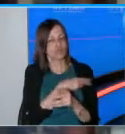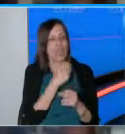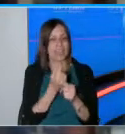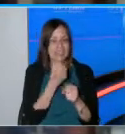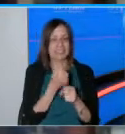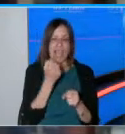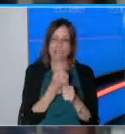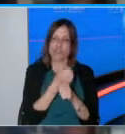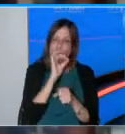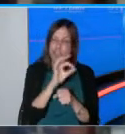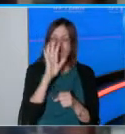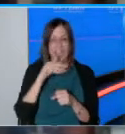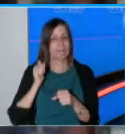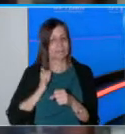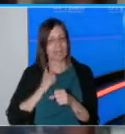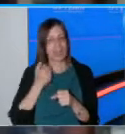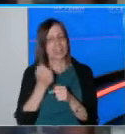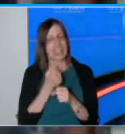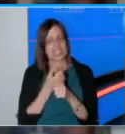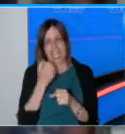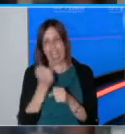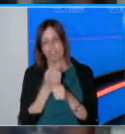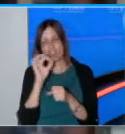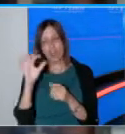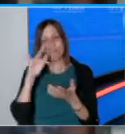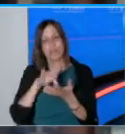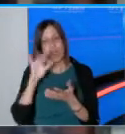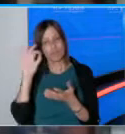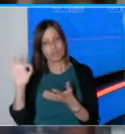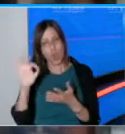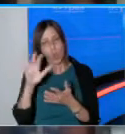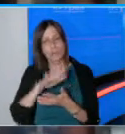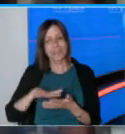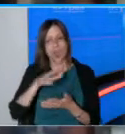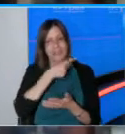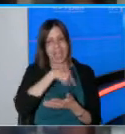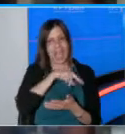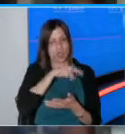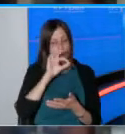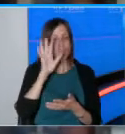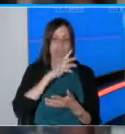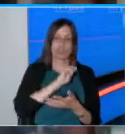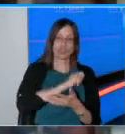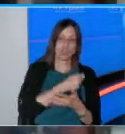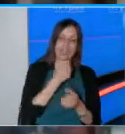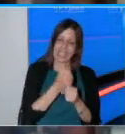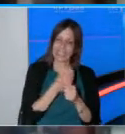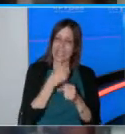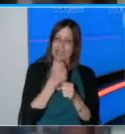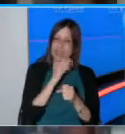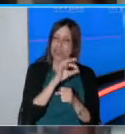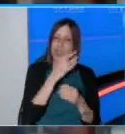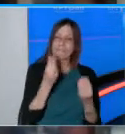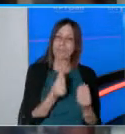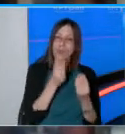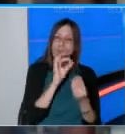וגם הצבא יעשה את העבודה שלו במקום שלו, בתחום האחריות שלו, וגם השב"כ יעשה את העבודה שלו בתחום